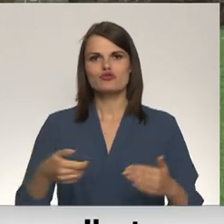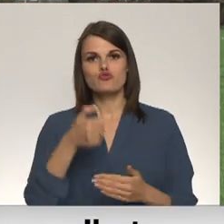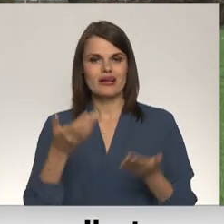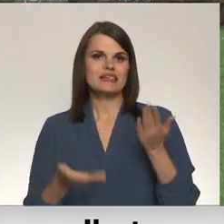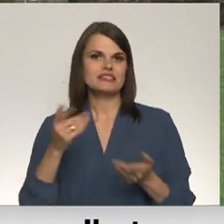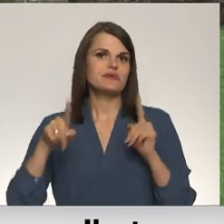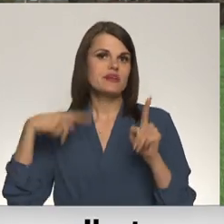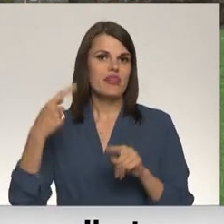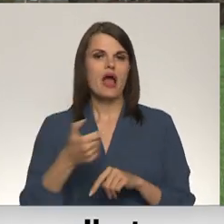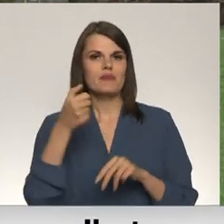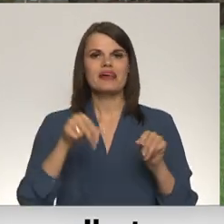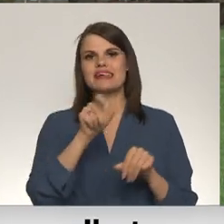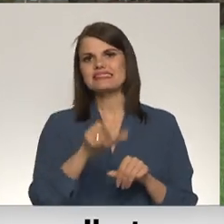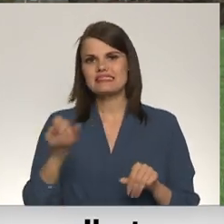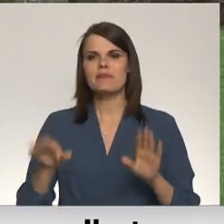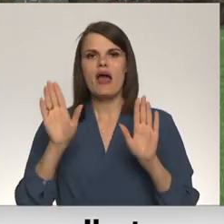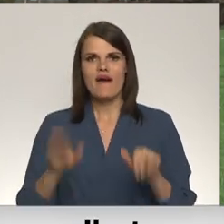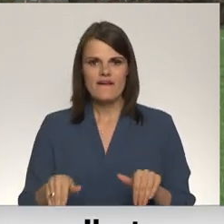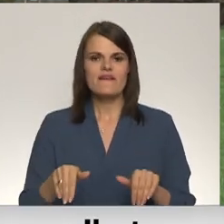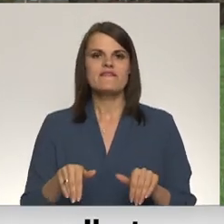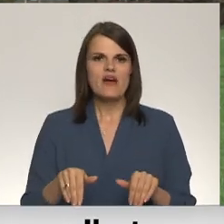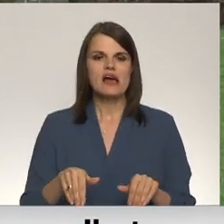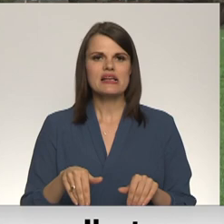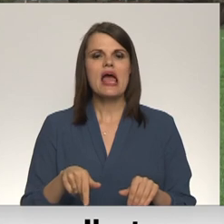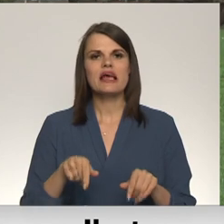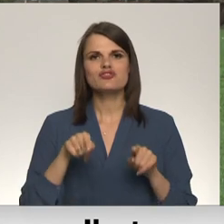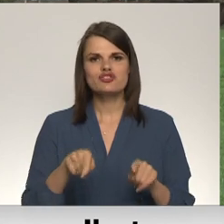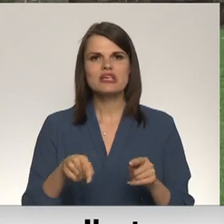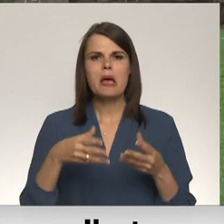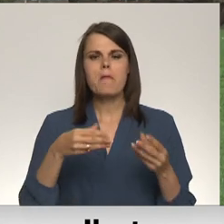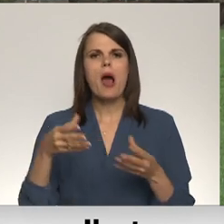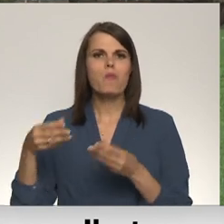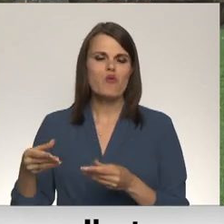arī nākamgad zemnieki varēs papuvis iekļaut ražošanas platībās.